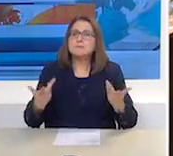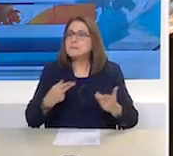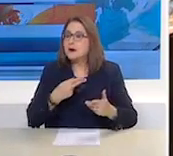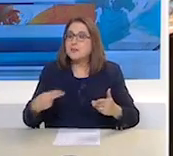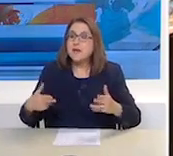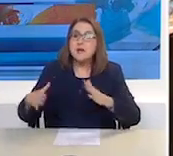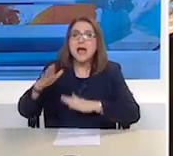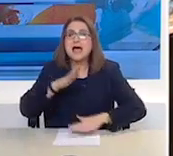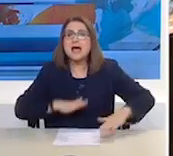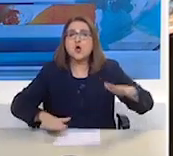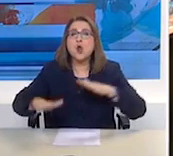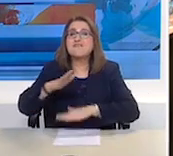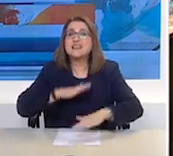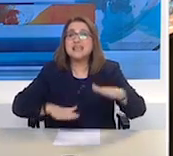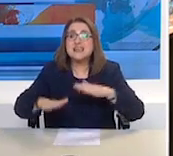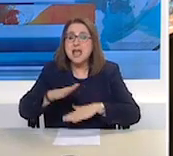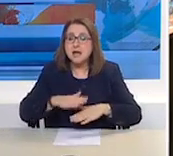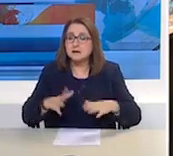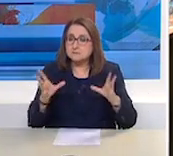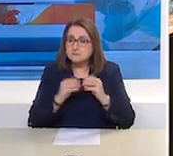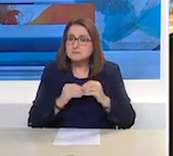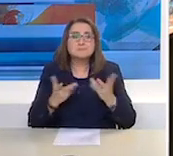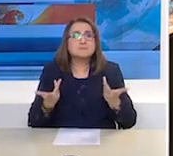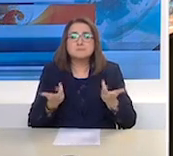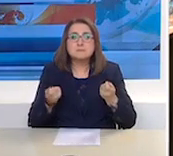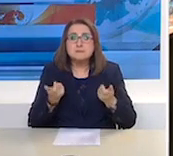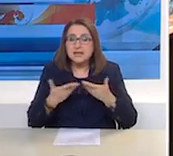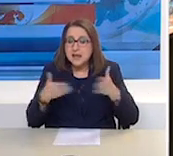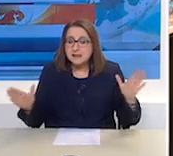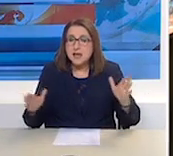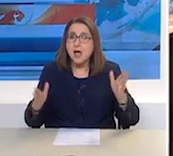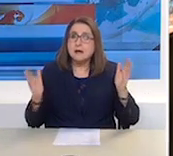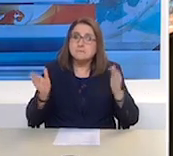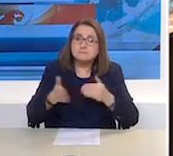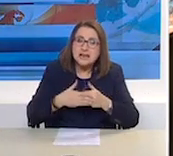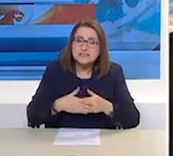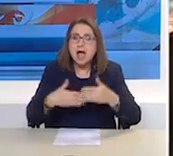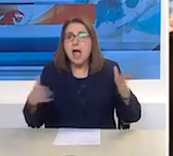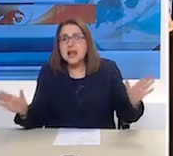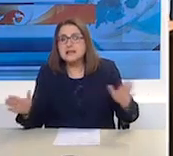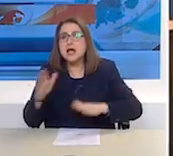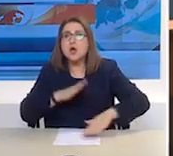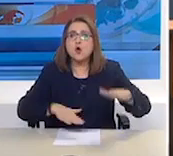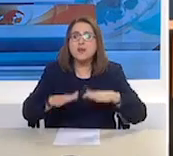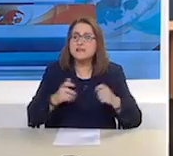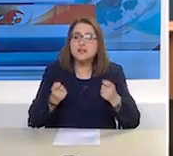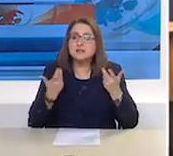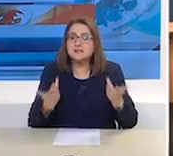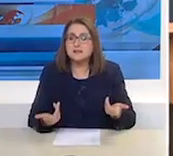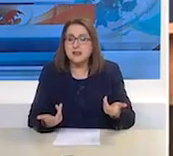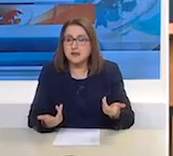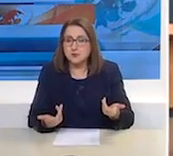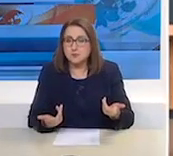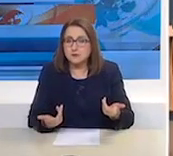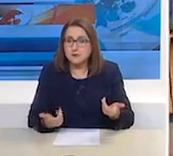κολυμβητηρίων κλειστών και ανοιχτών, στα οποία προσέρχονται χιλιάδες παιδιά, δεδομένου ότι πρόκειται για ιδιαίτερες εγκαταστάσεις, στις